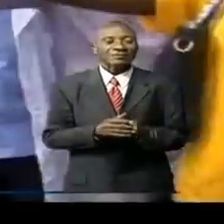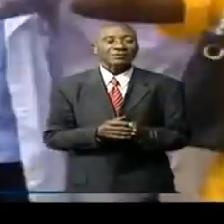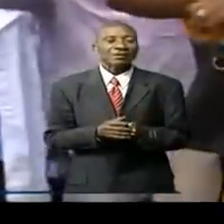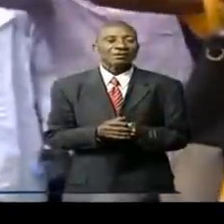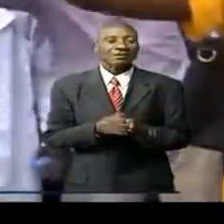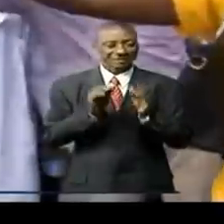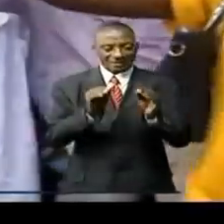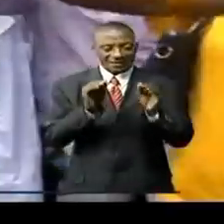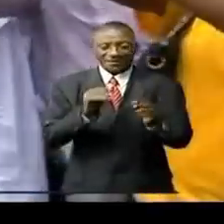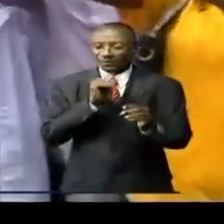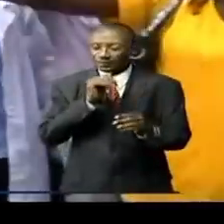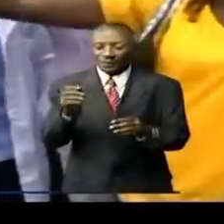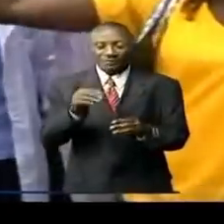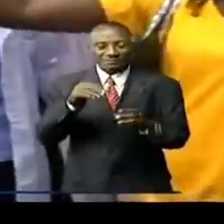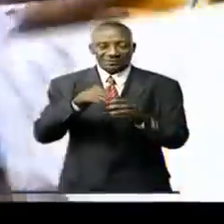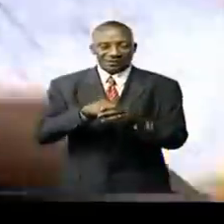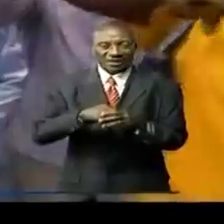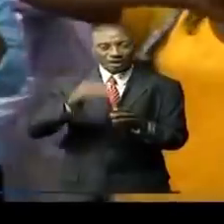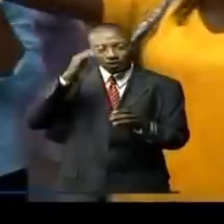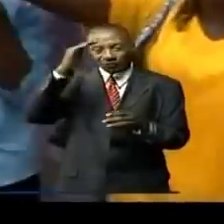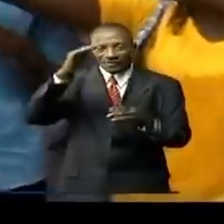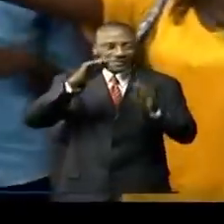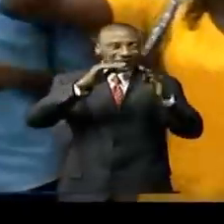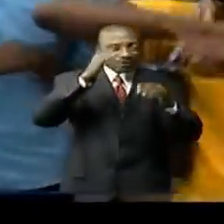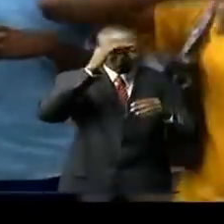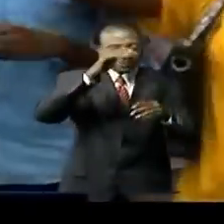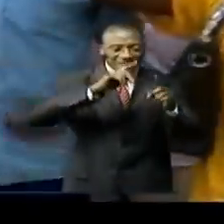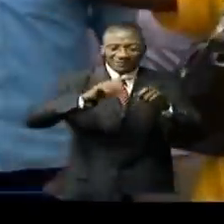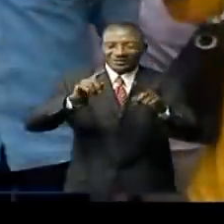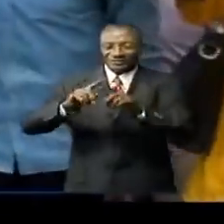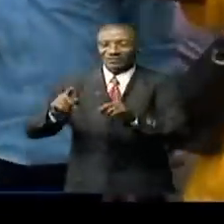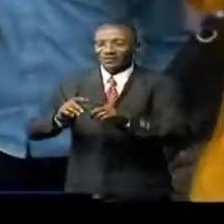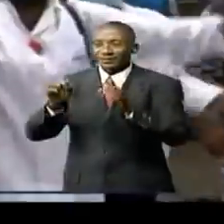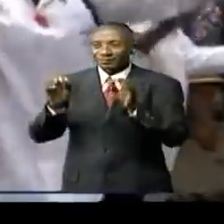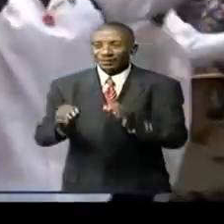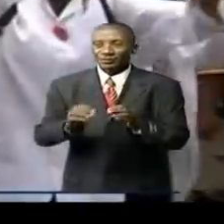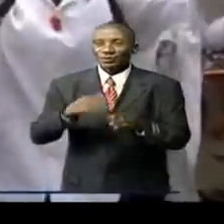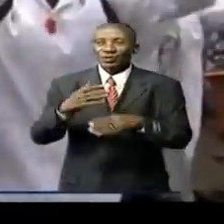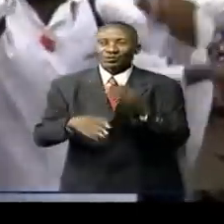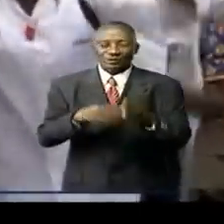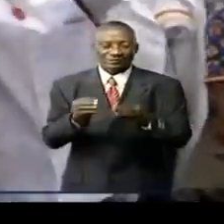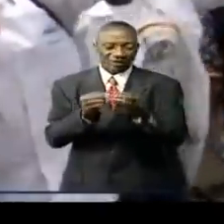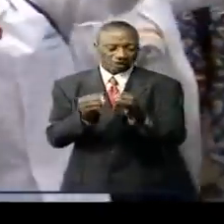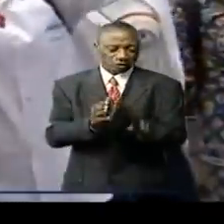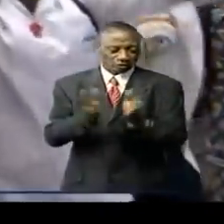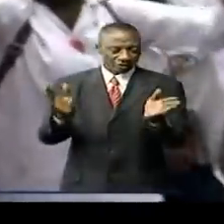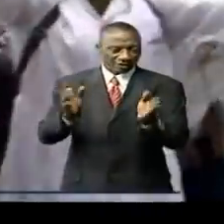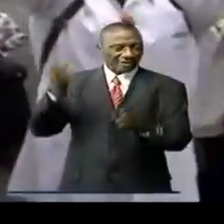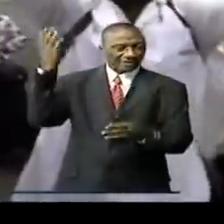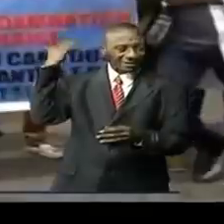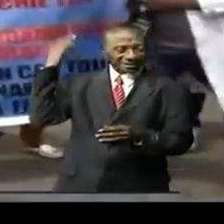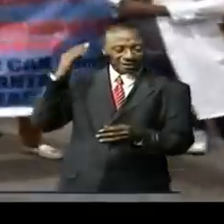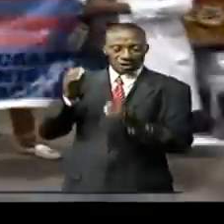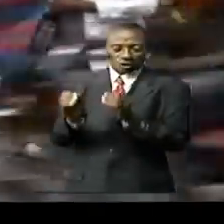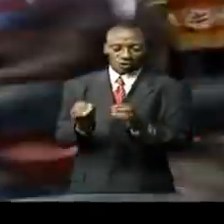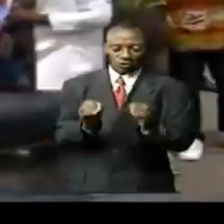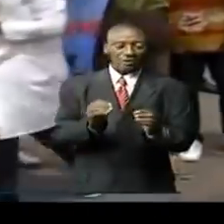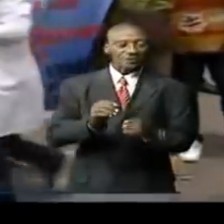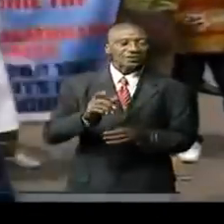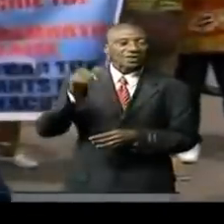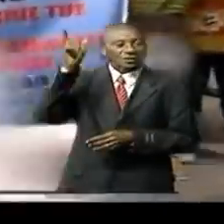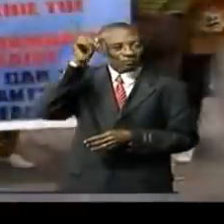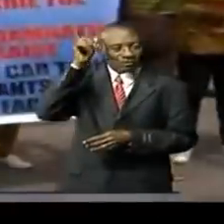viables. D'après les recommandations issues des états généraux de l'ESU organisés à Lubumbashi, les diplômés en médecine